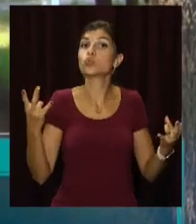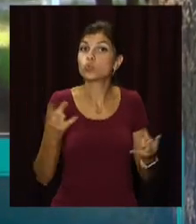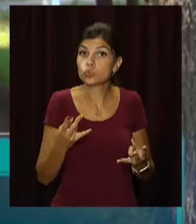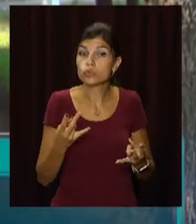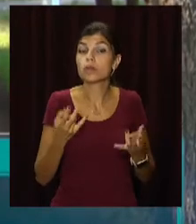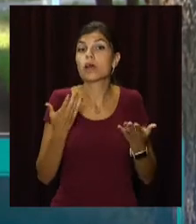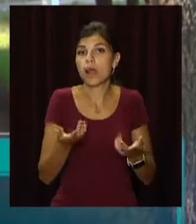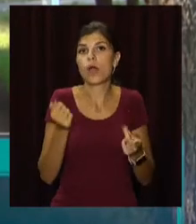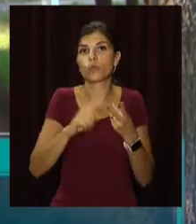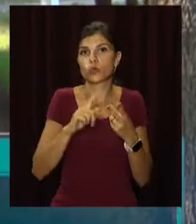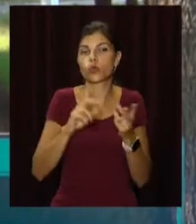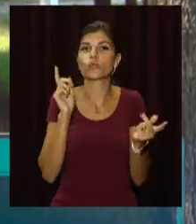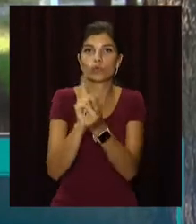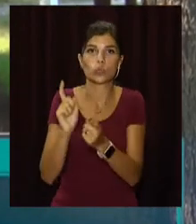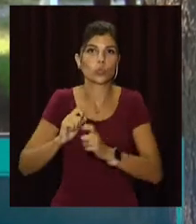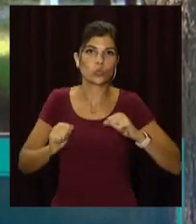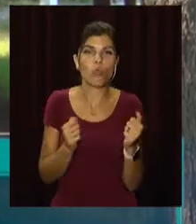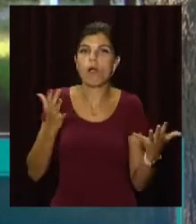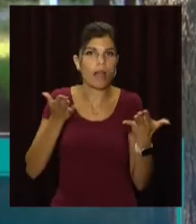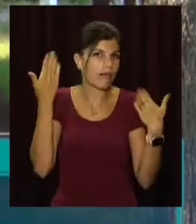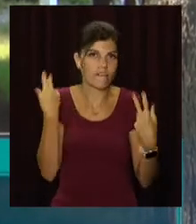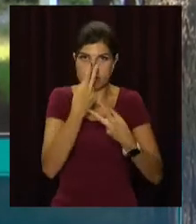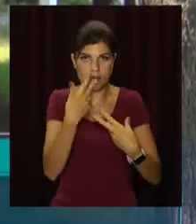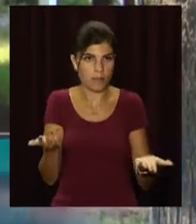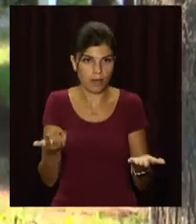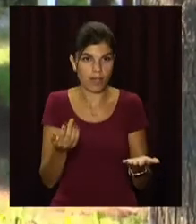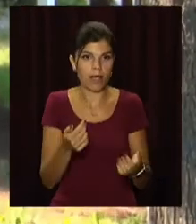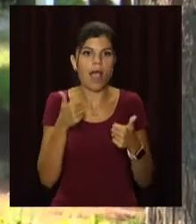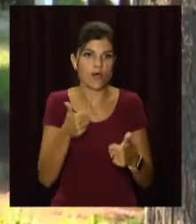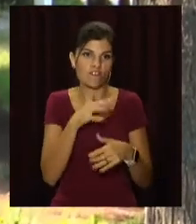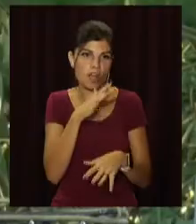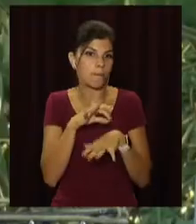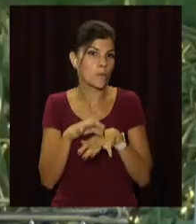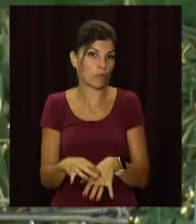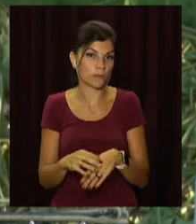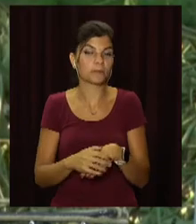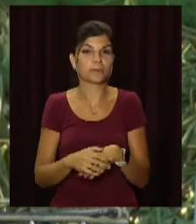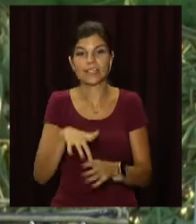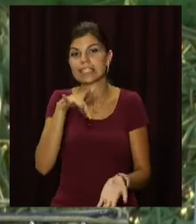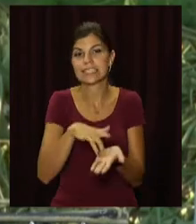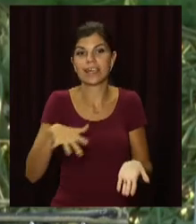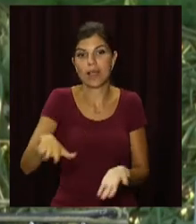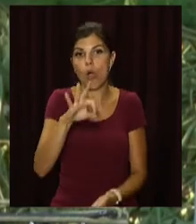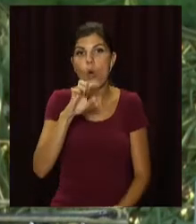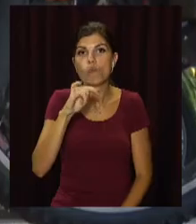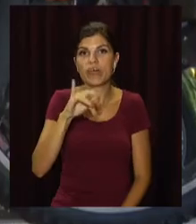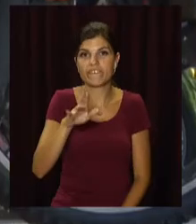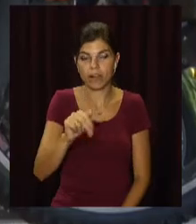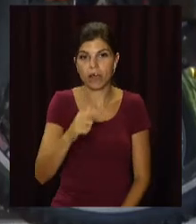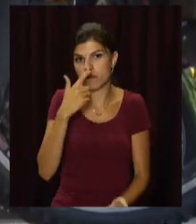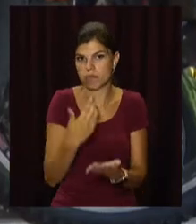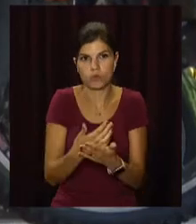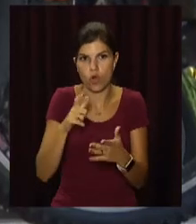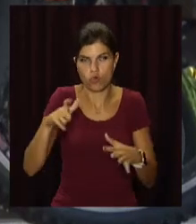по-друге, це зустрітися з друзями, яких давно не бачив, та гарно провести время. На центральній площі в Обухівці зібралися зо